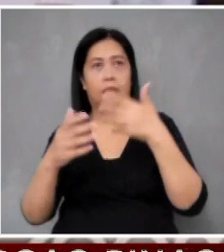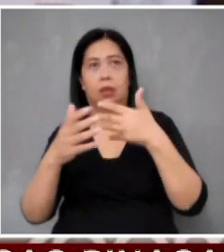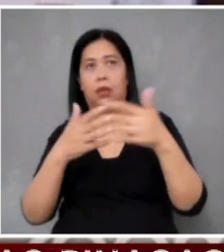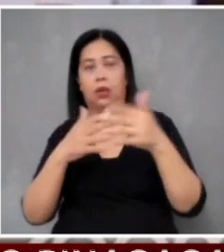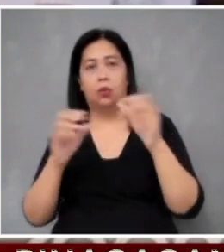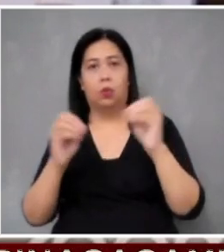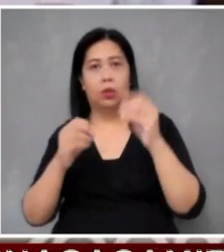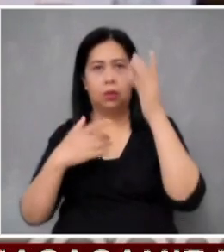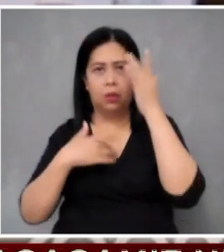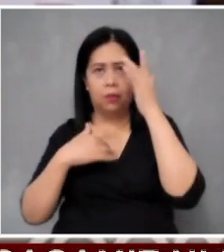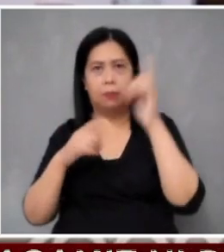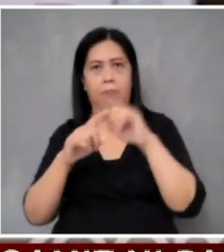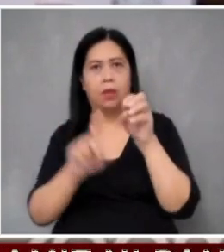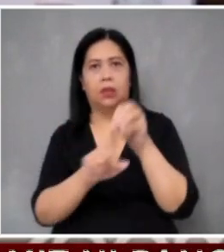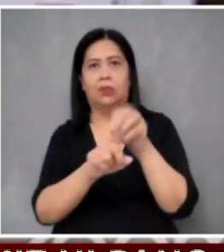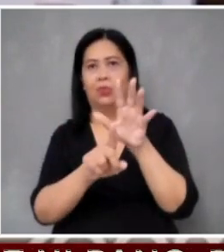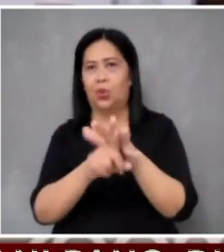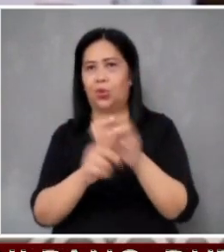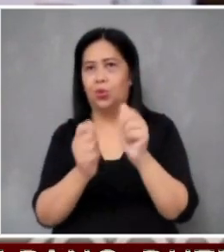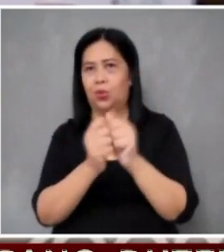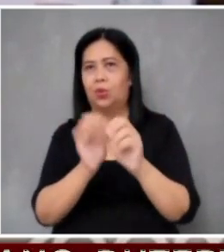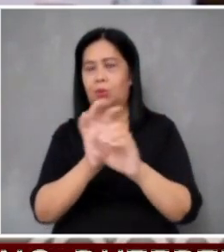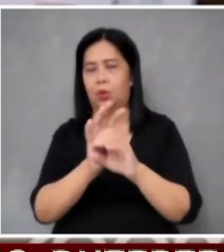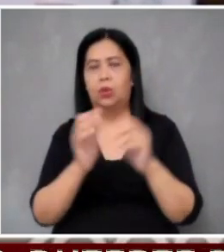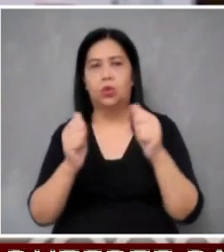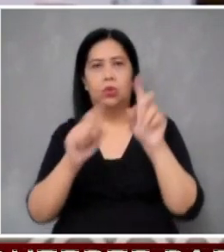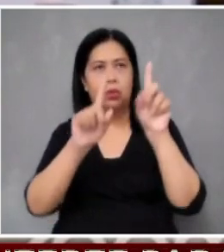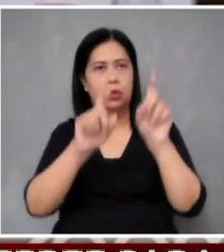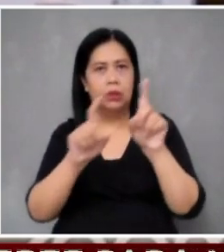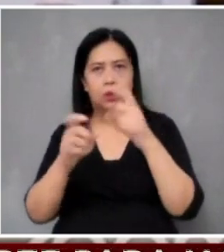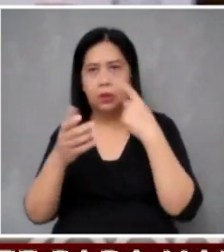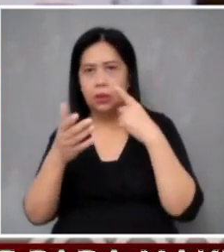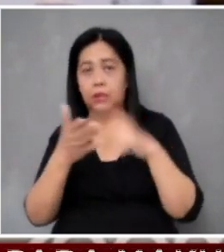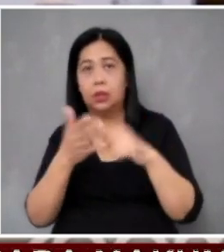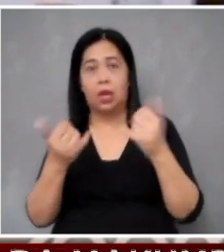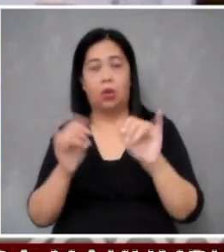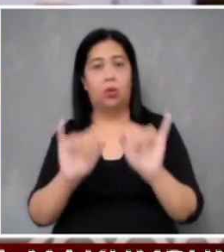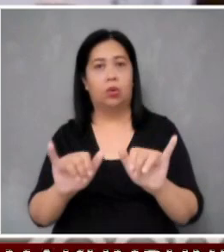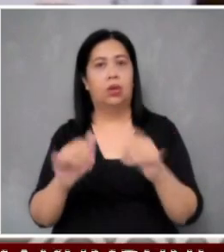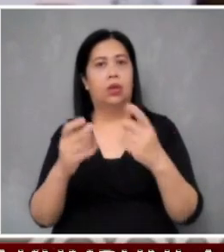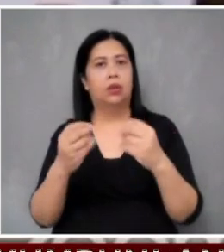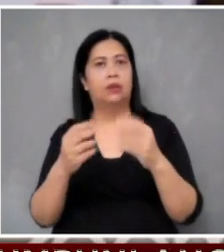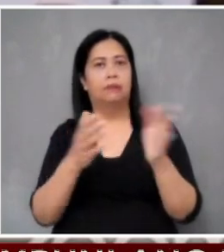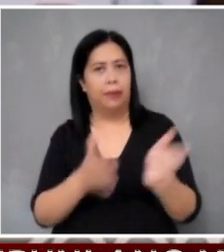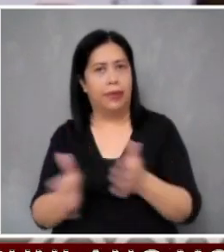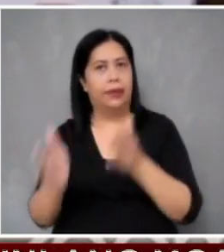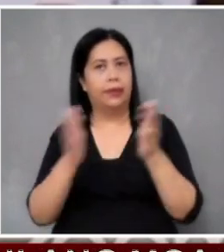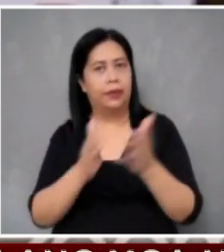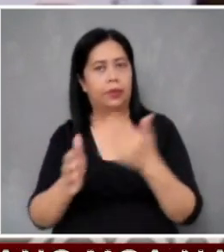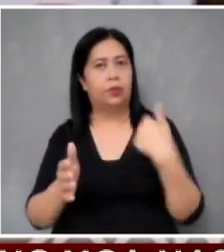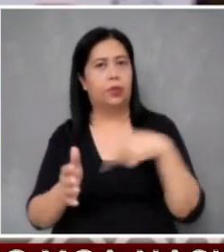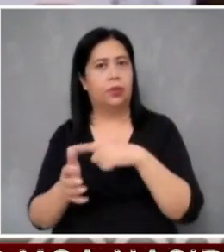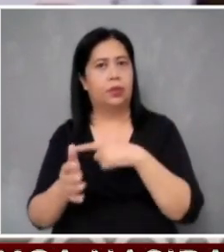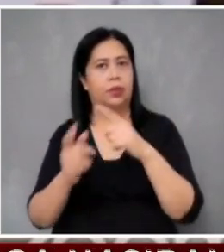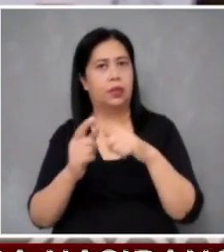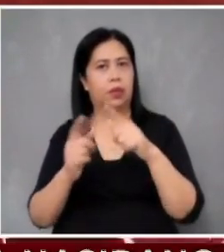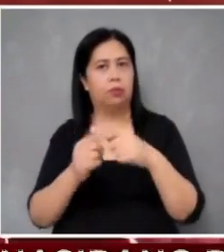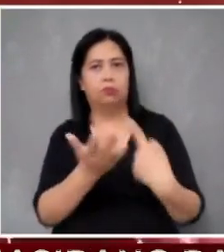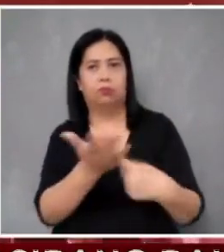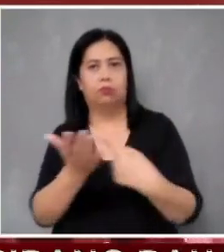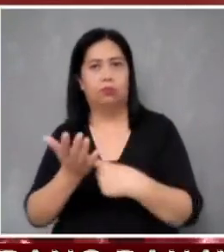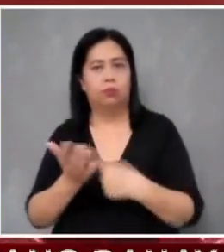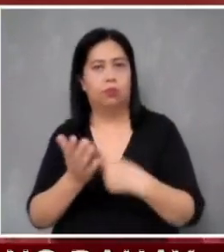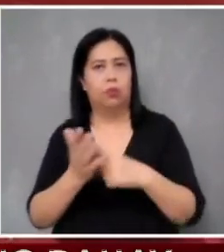pero na-expose. No? So we do status quo for now. We will be planning and we are now into discussions about this new